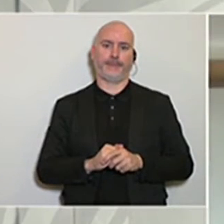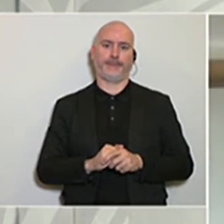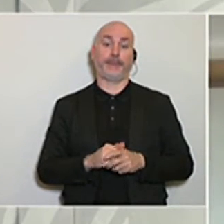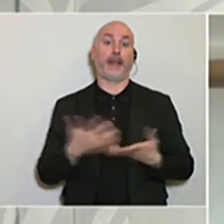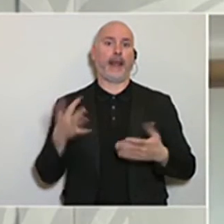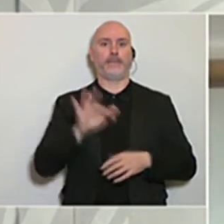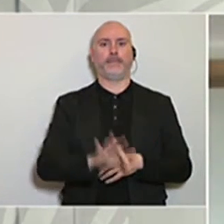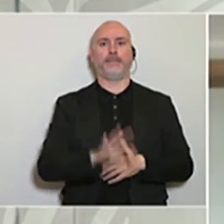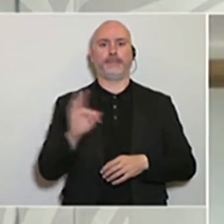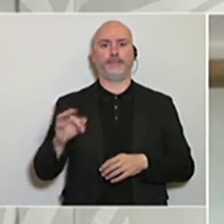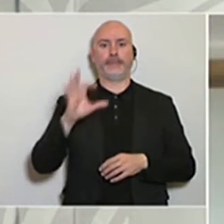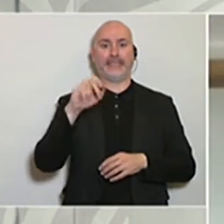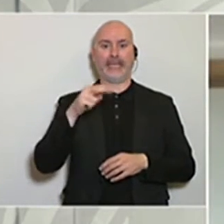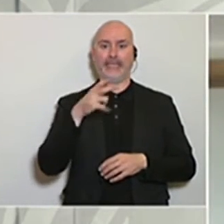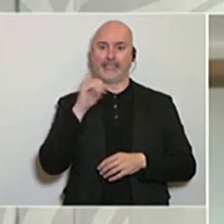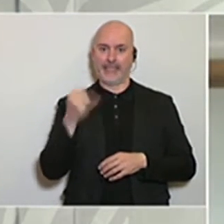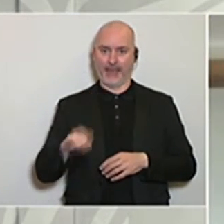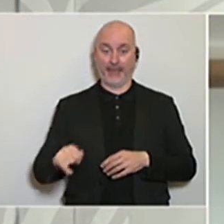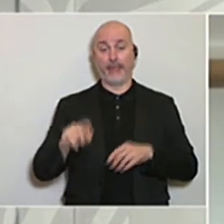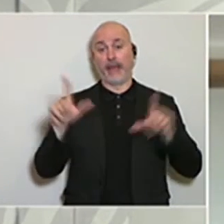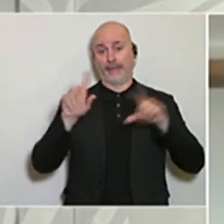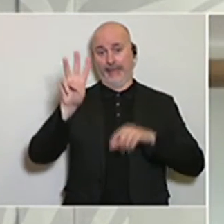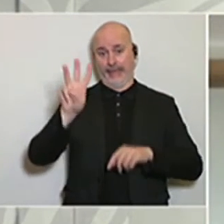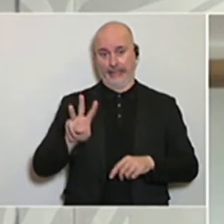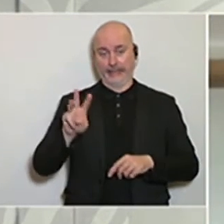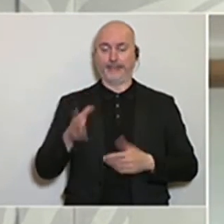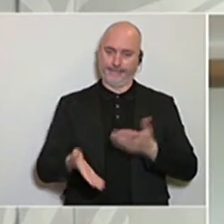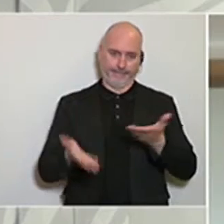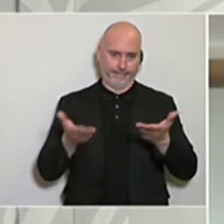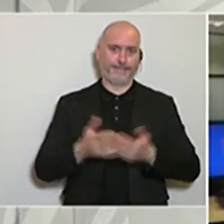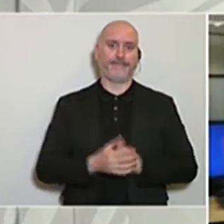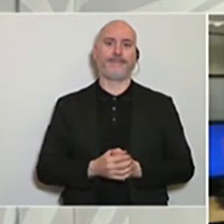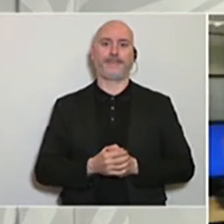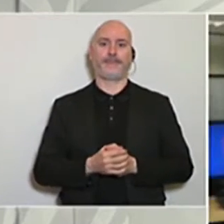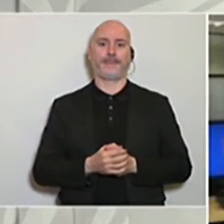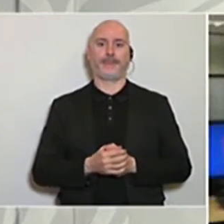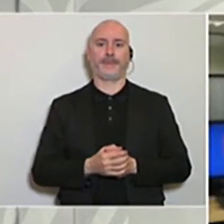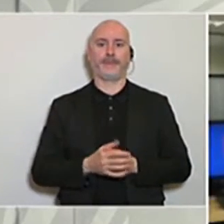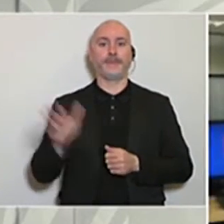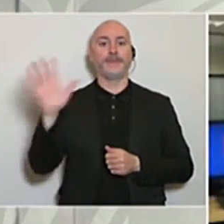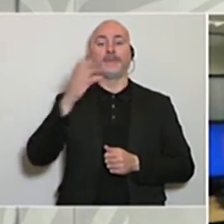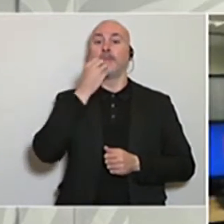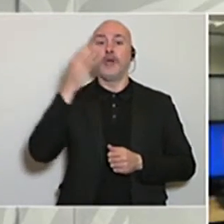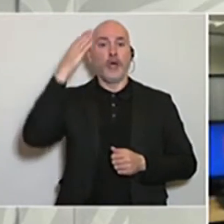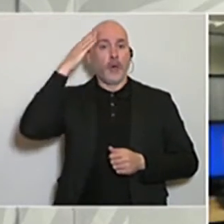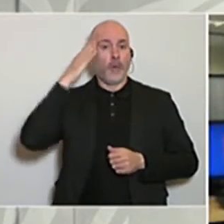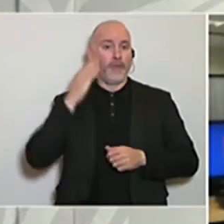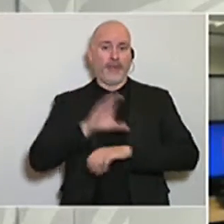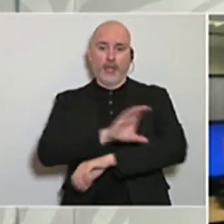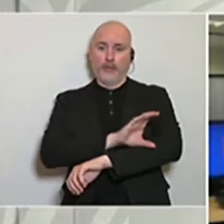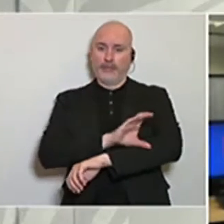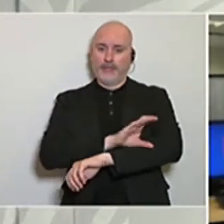Té la paraula Dani Sánchez Ugart, de TV3. Endavant. Hola, bon dia, consellera. Avui el president